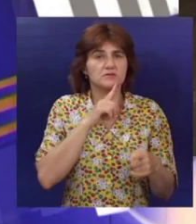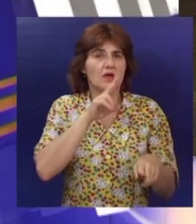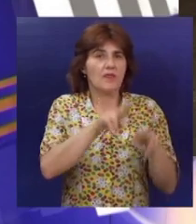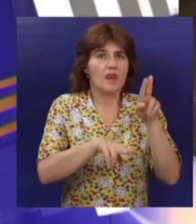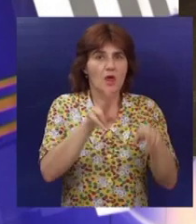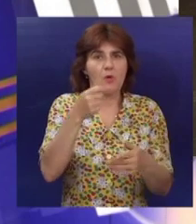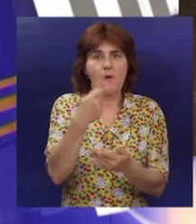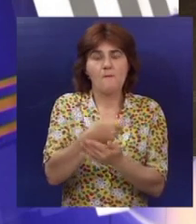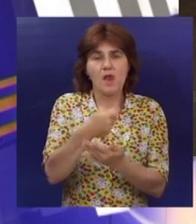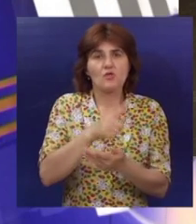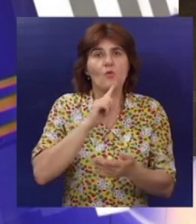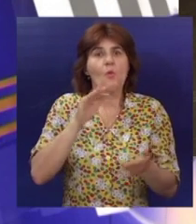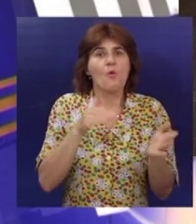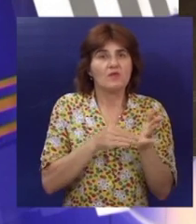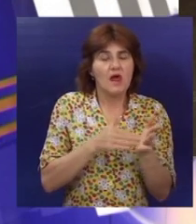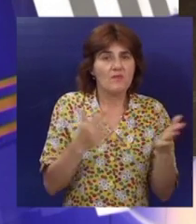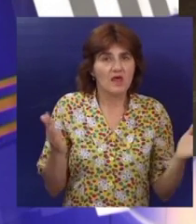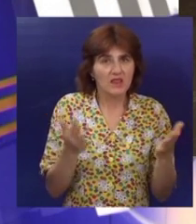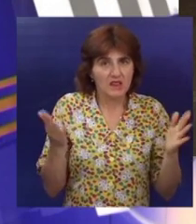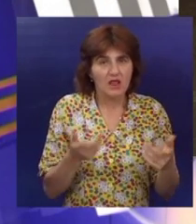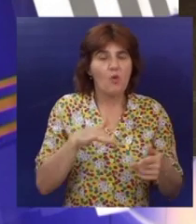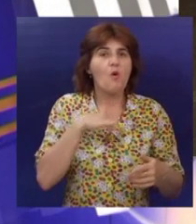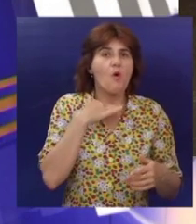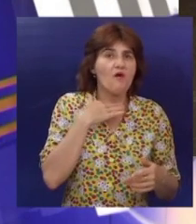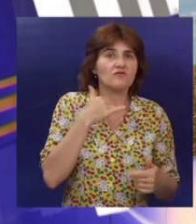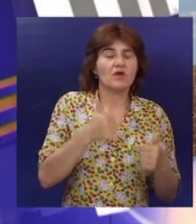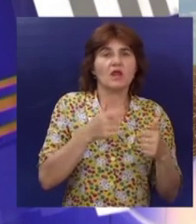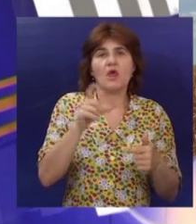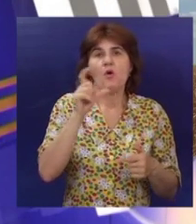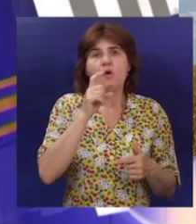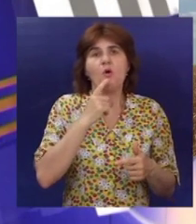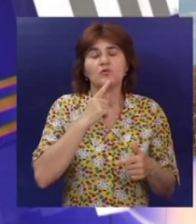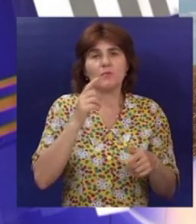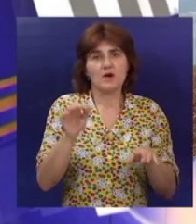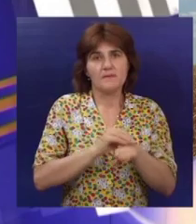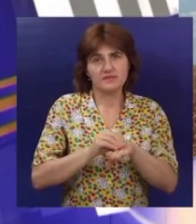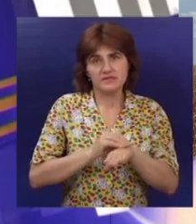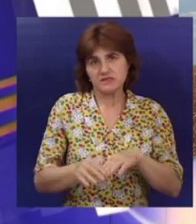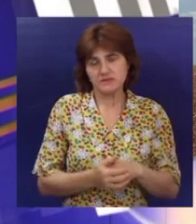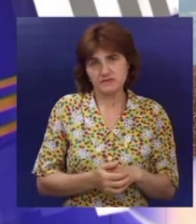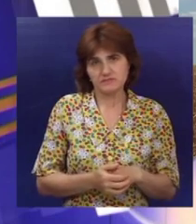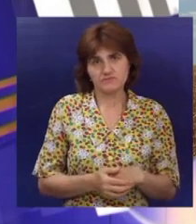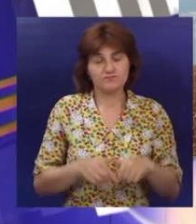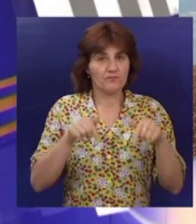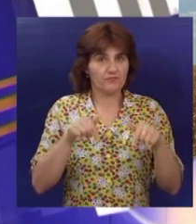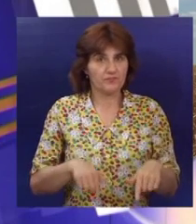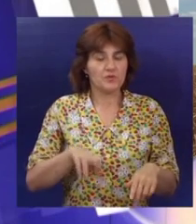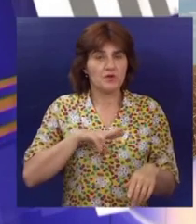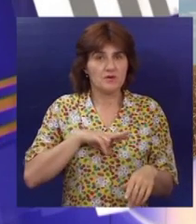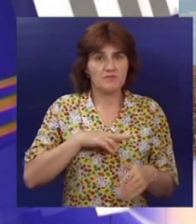će neko platiti kome bude trebala, ako ne u avgustu, onda će u oktobru ili u januaru. Pšenica u Subotici je do sada skinuta